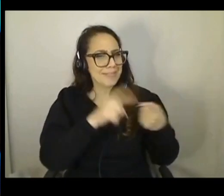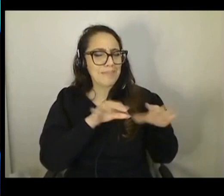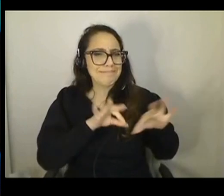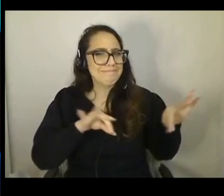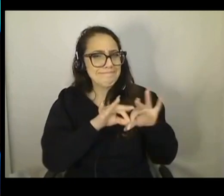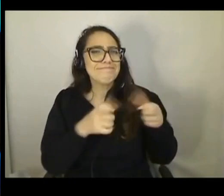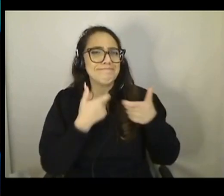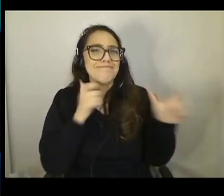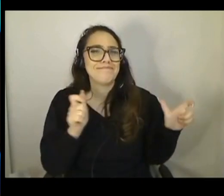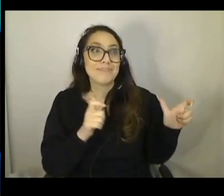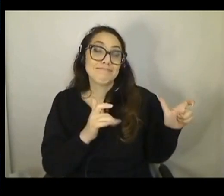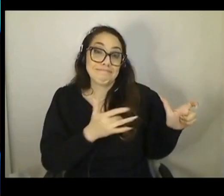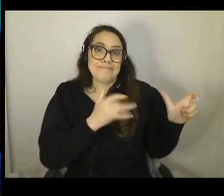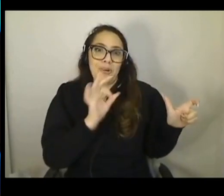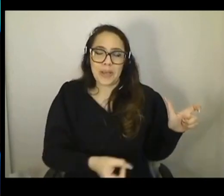cœur. Alors,